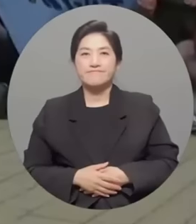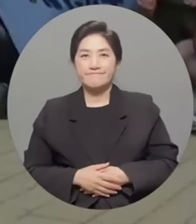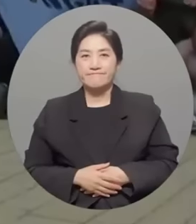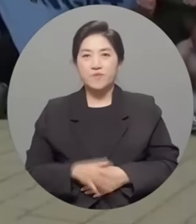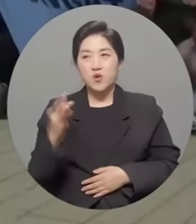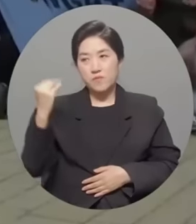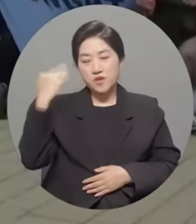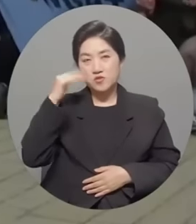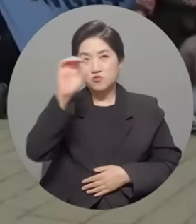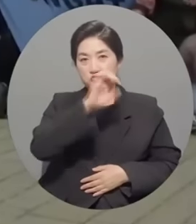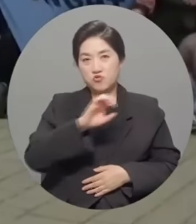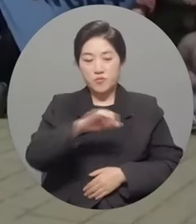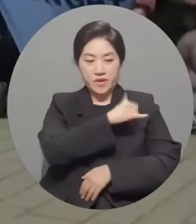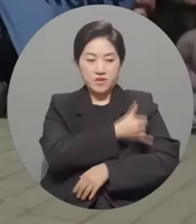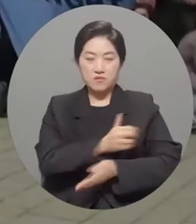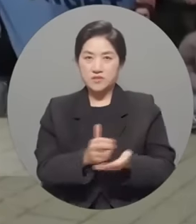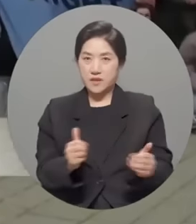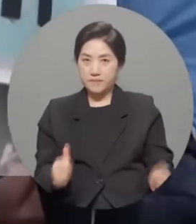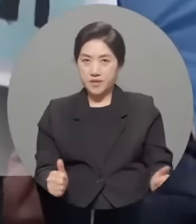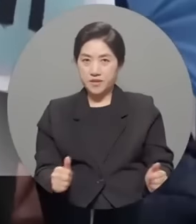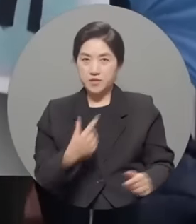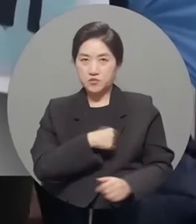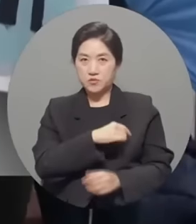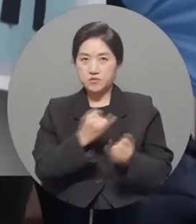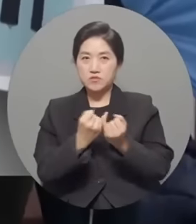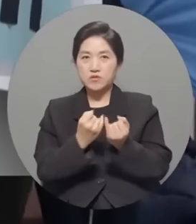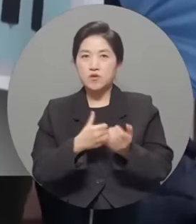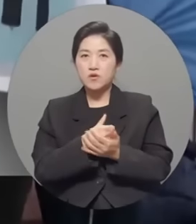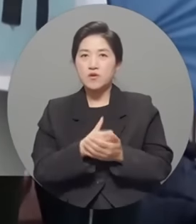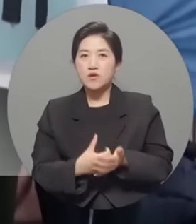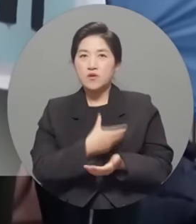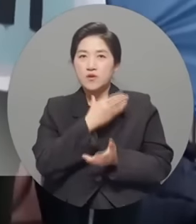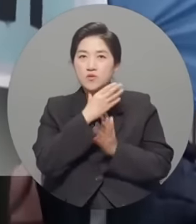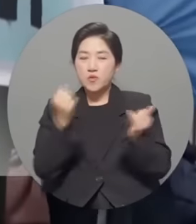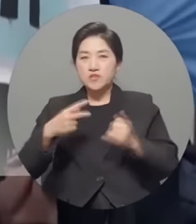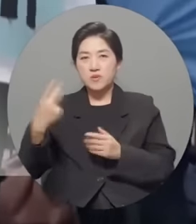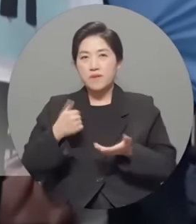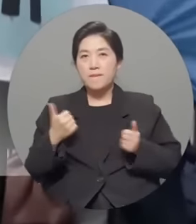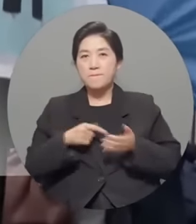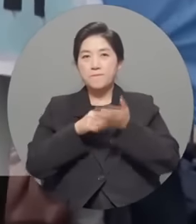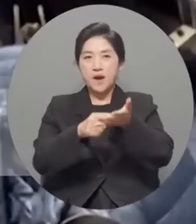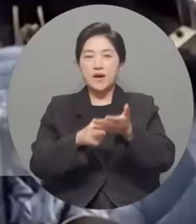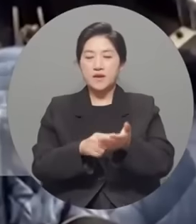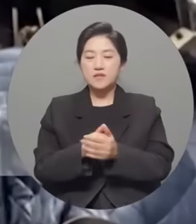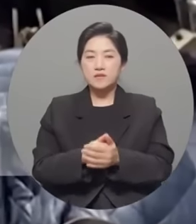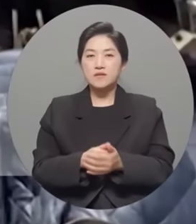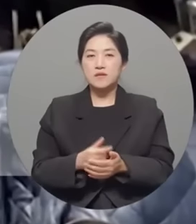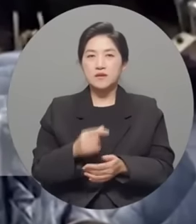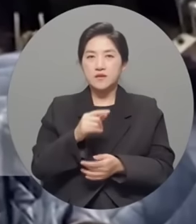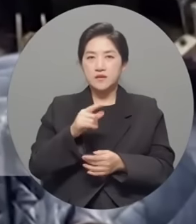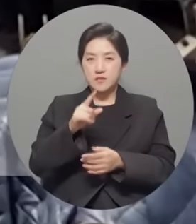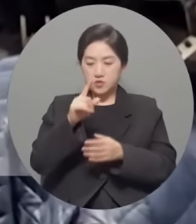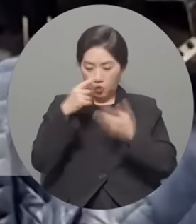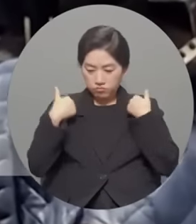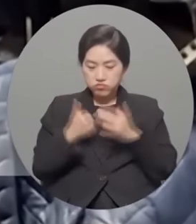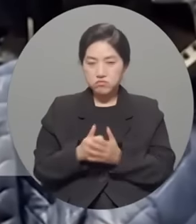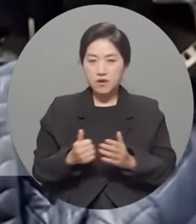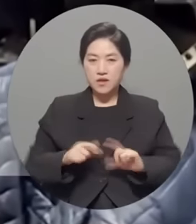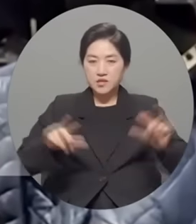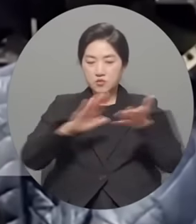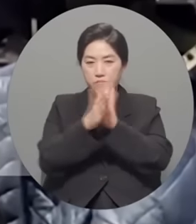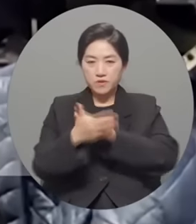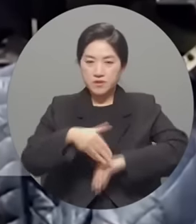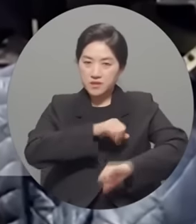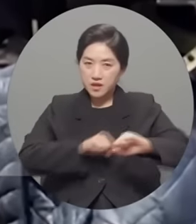전 유럽의 인권재판소는 스위스 여성 노인 2,000명이 제기한 기후소송에서 스위스 정부가 기후변화에 적극적으로 대처하지 않아서